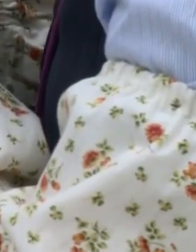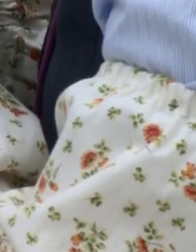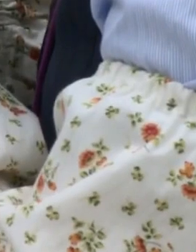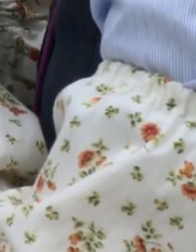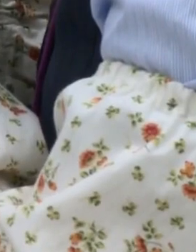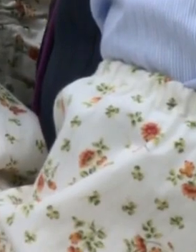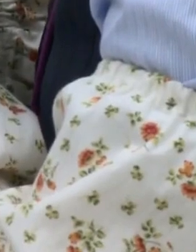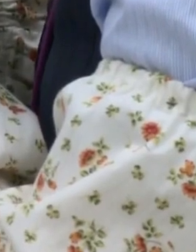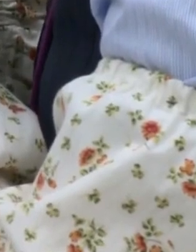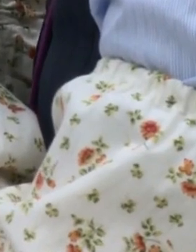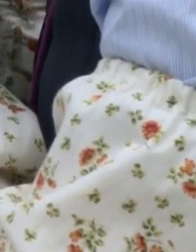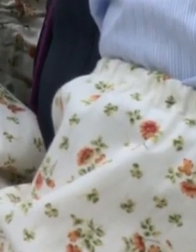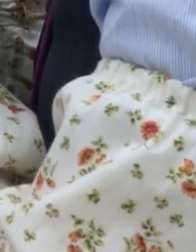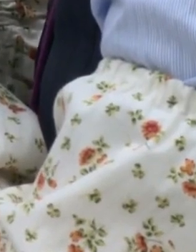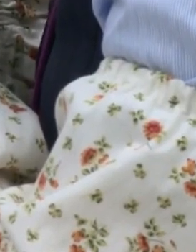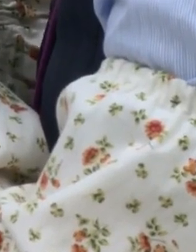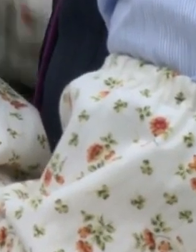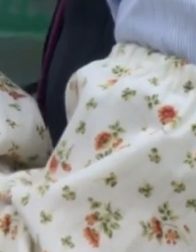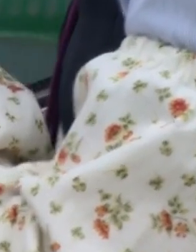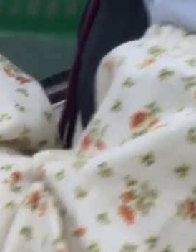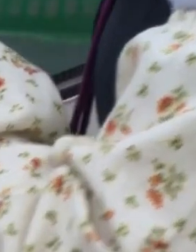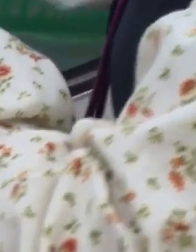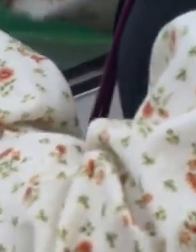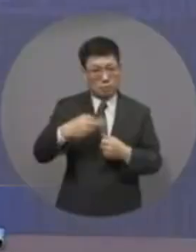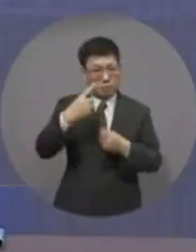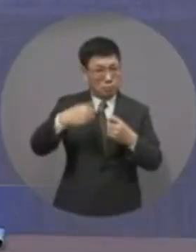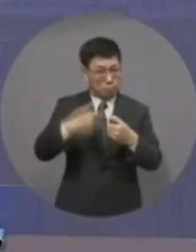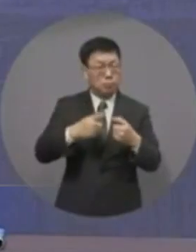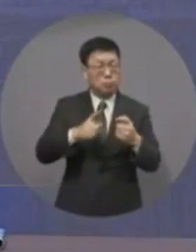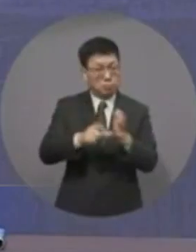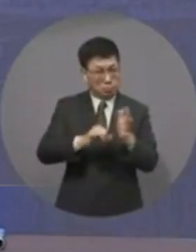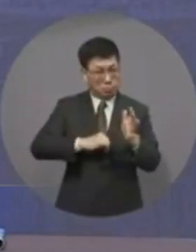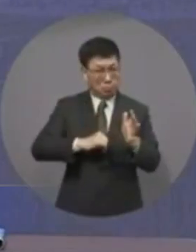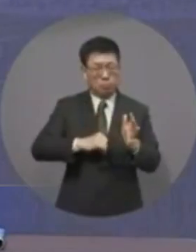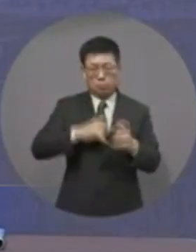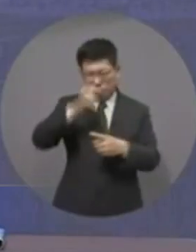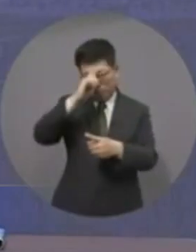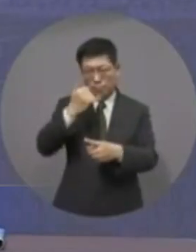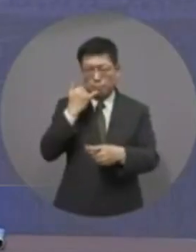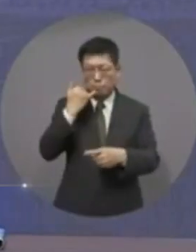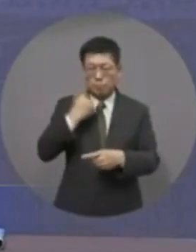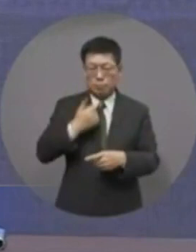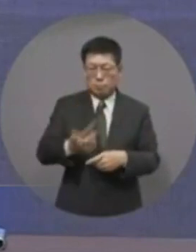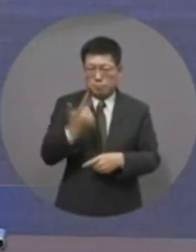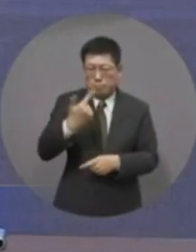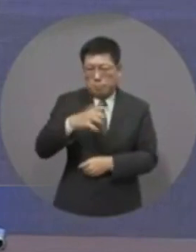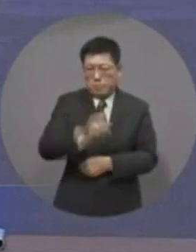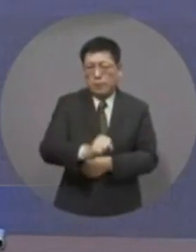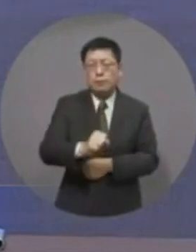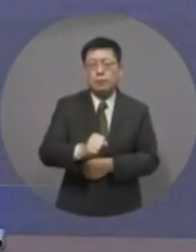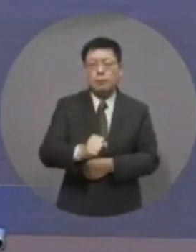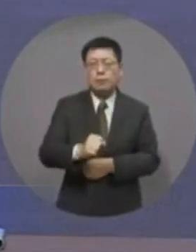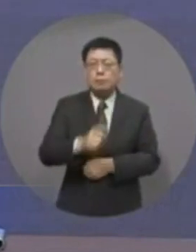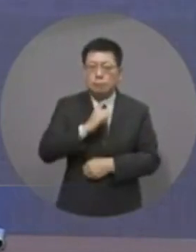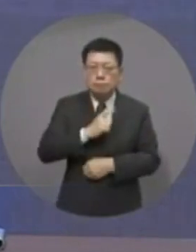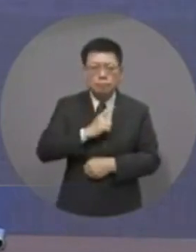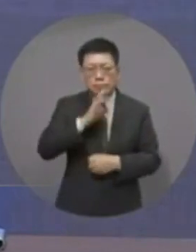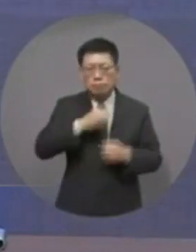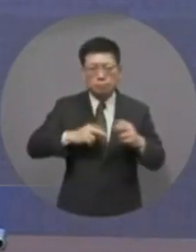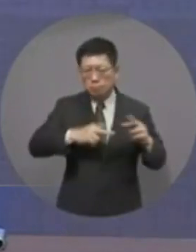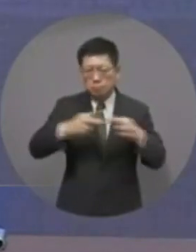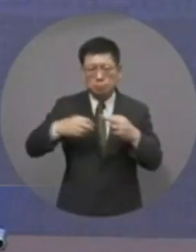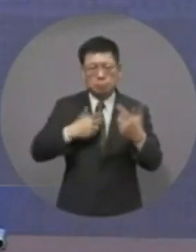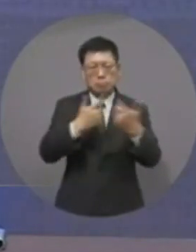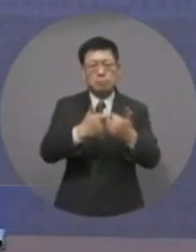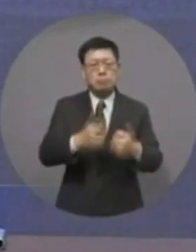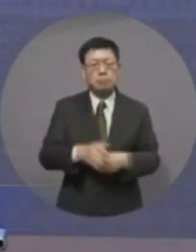员指出，台商已经明显在做资金调度配置， 我希望我们的台商能够利用这一年的时间，赶快做组织的调整跟因